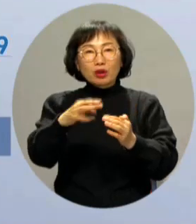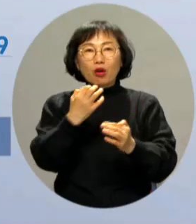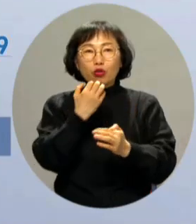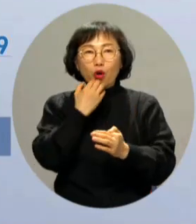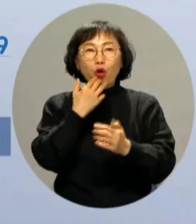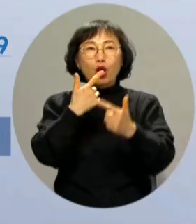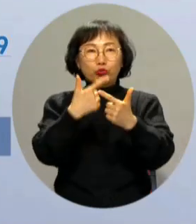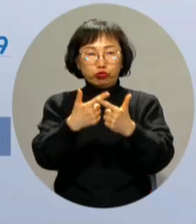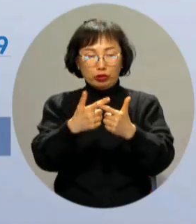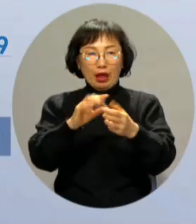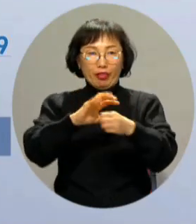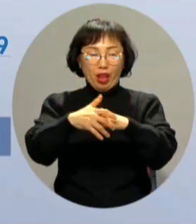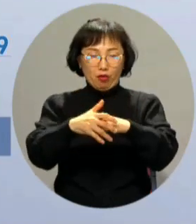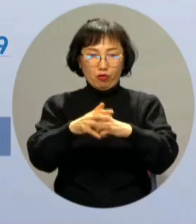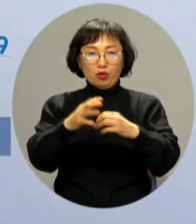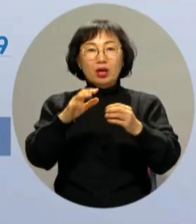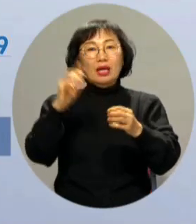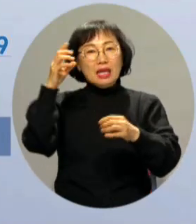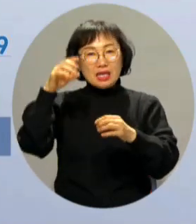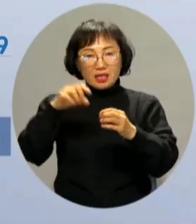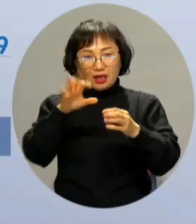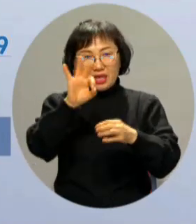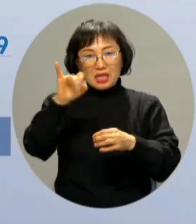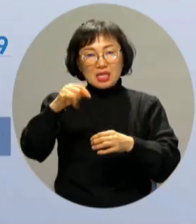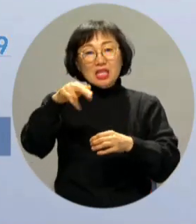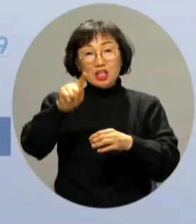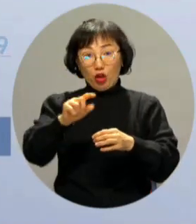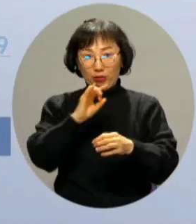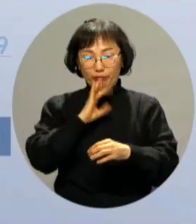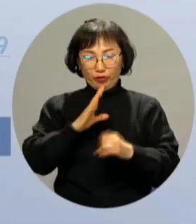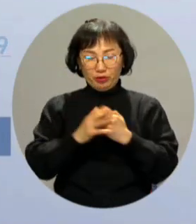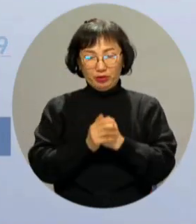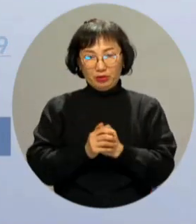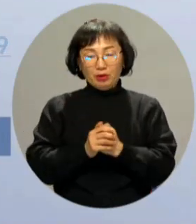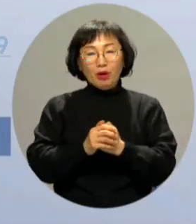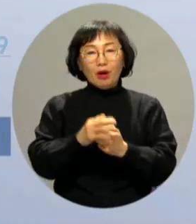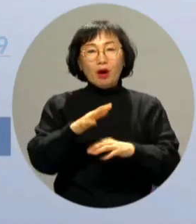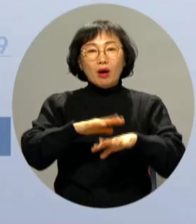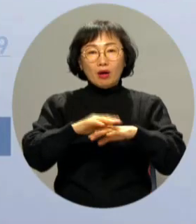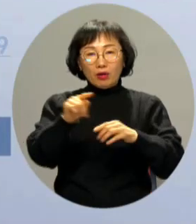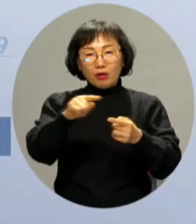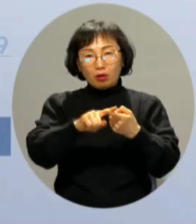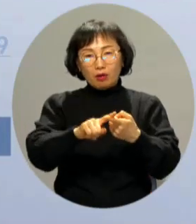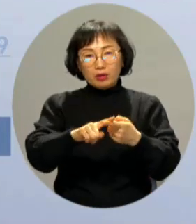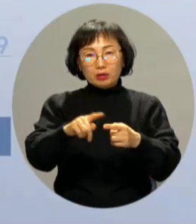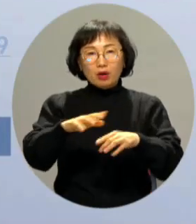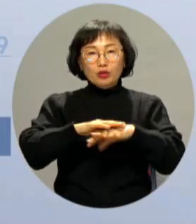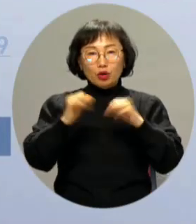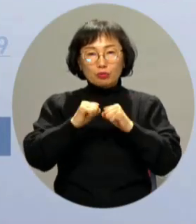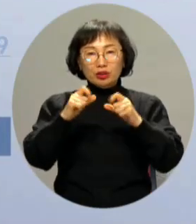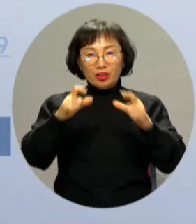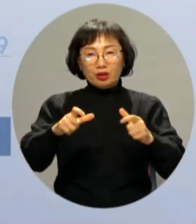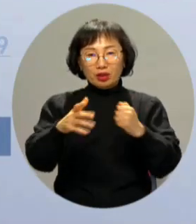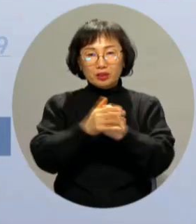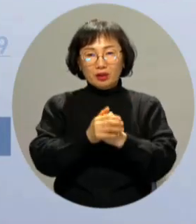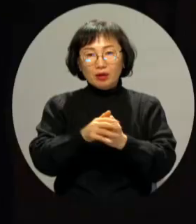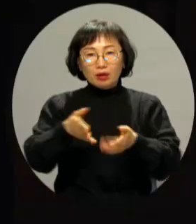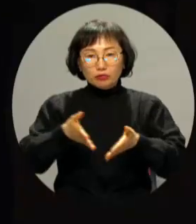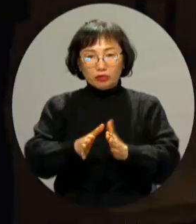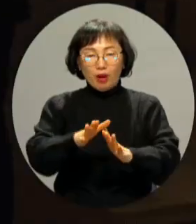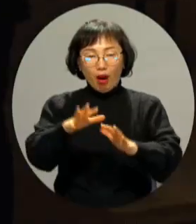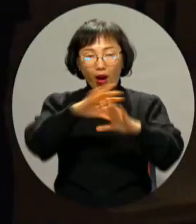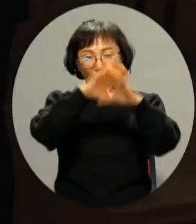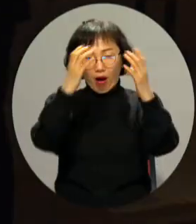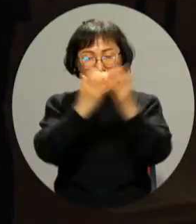부산 대구 인천뿐 광주 대전보다도 낮았고도 단위에서는 경기도보다 출산율이 낮아 꼴찌였습니다